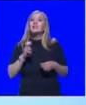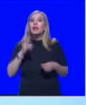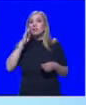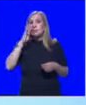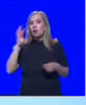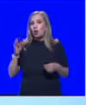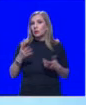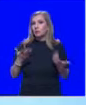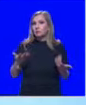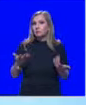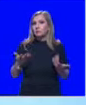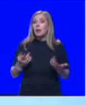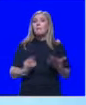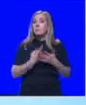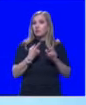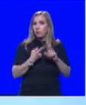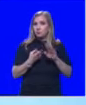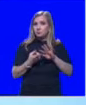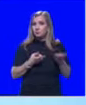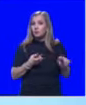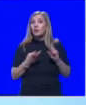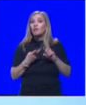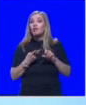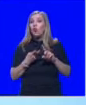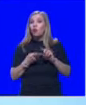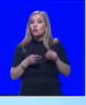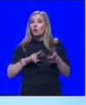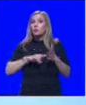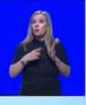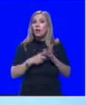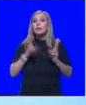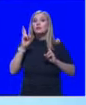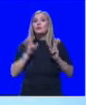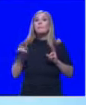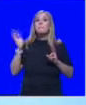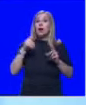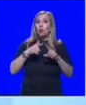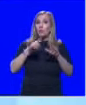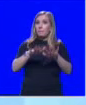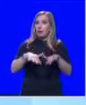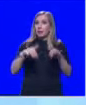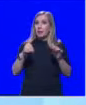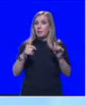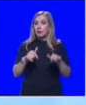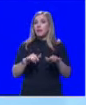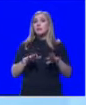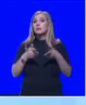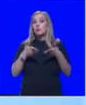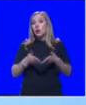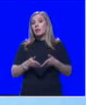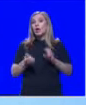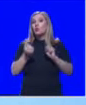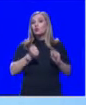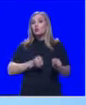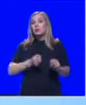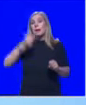милиарда 730 милиона. Първо. Второ. В този проект, гласуван пак от парламента според, в край на краищата, според